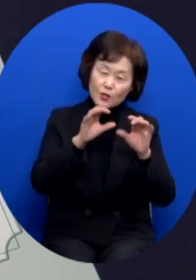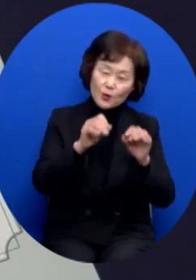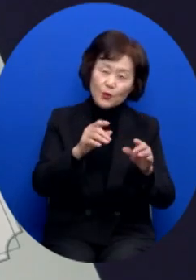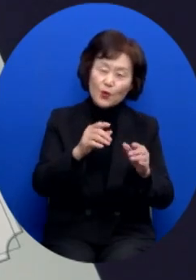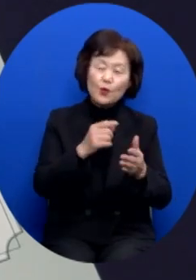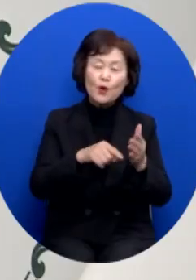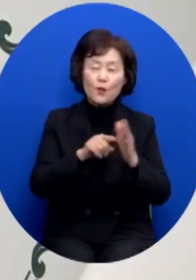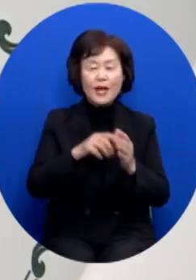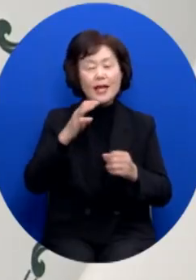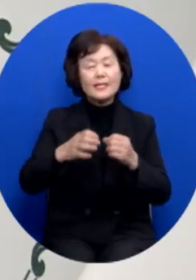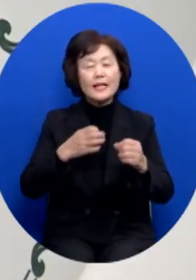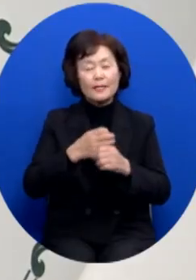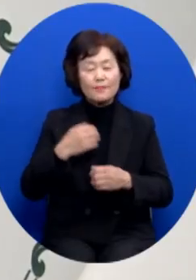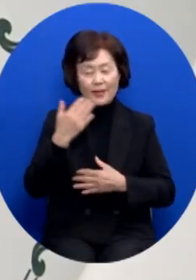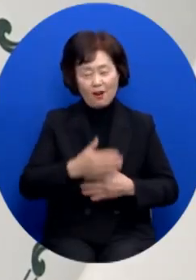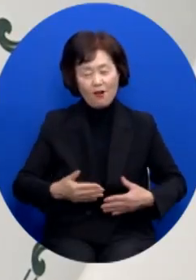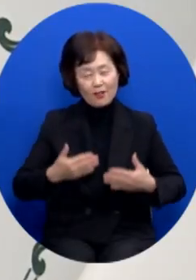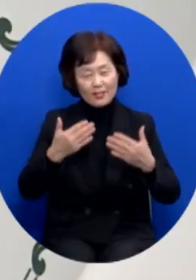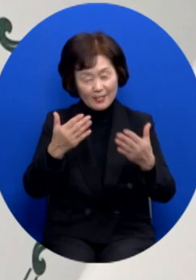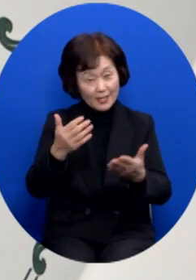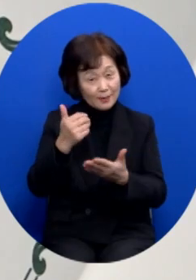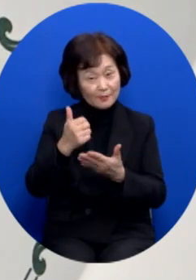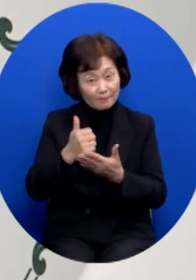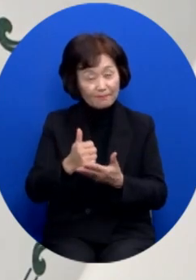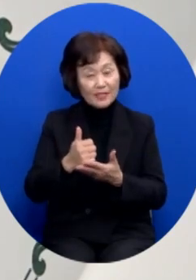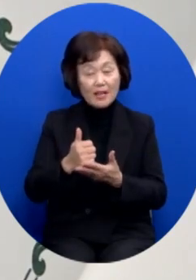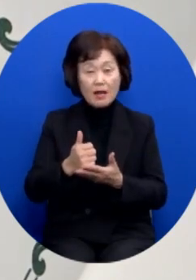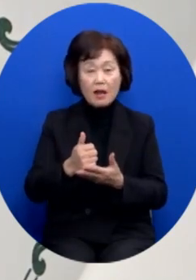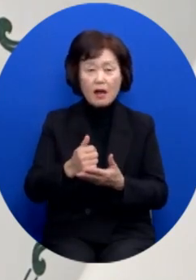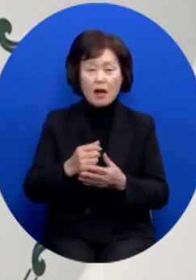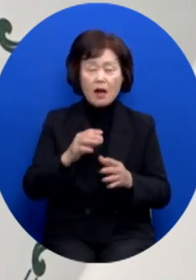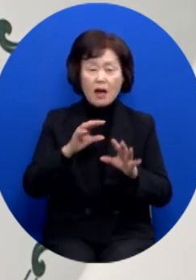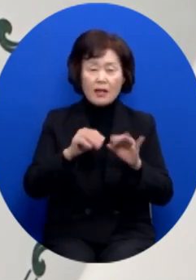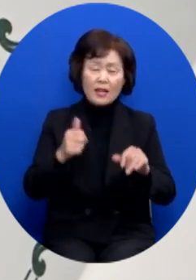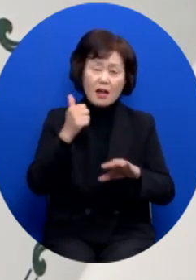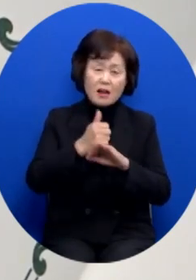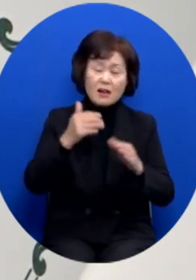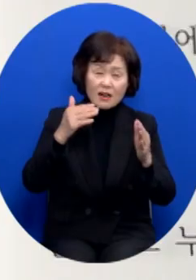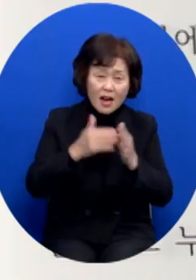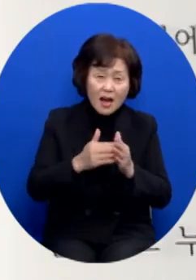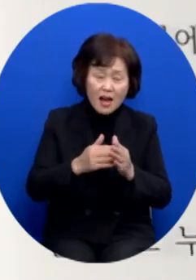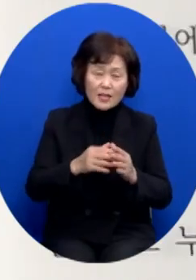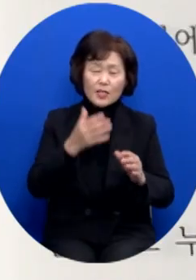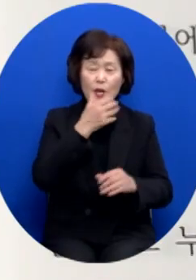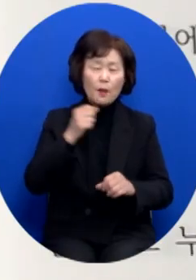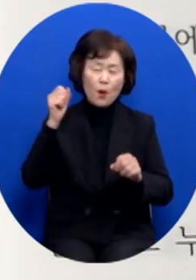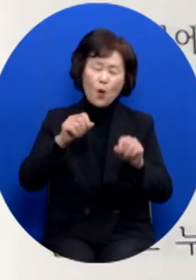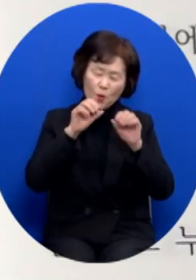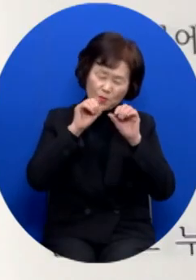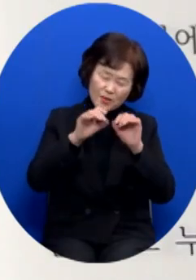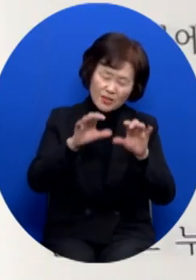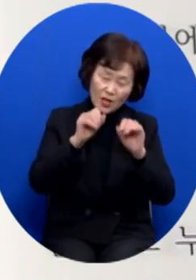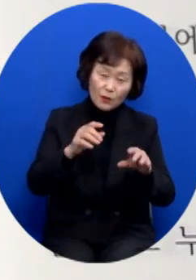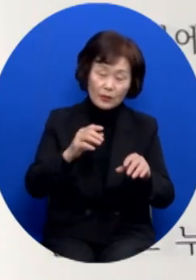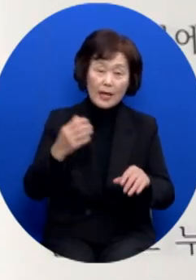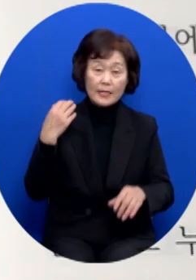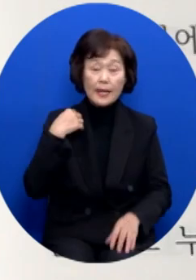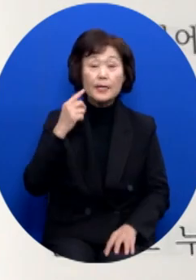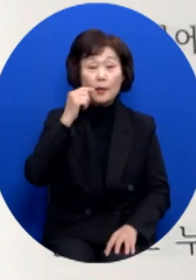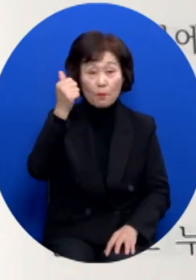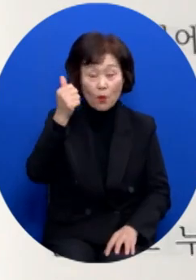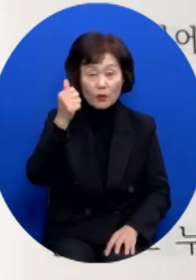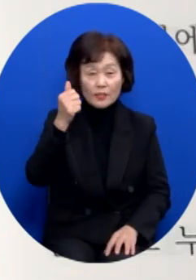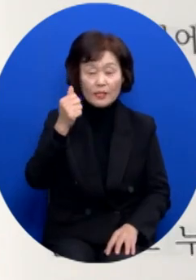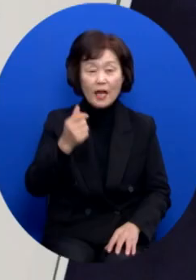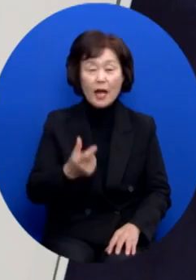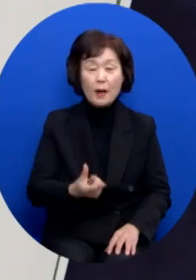헌신했습니다. 땅끝까지 복음을 전하고자 담임 목사를 조기 은퇴했음에도 사명에 전심한 경험을 담은